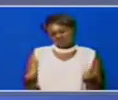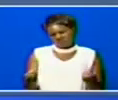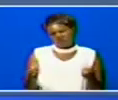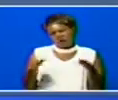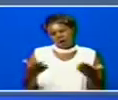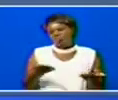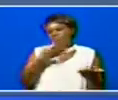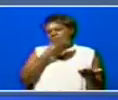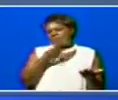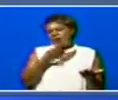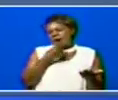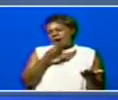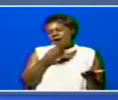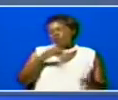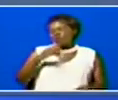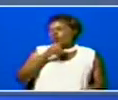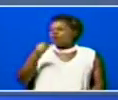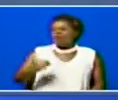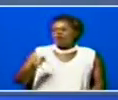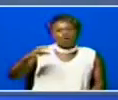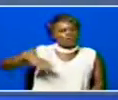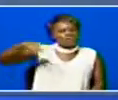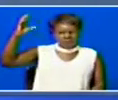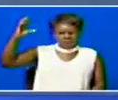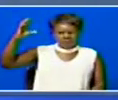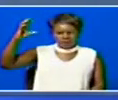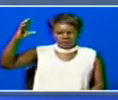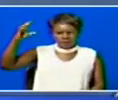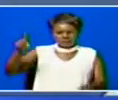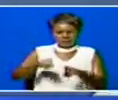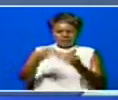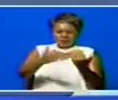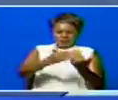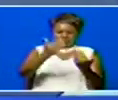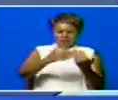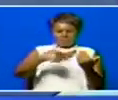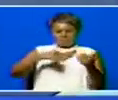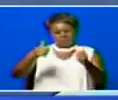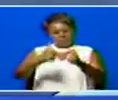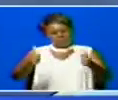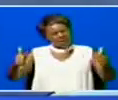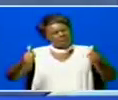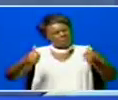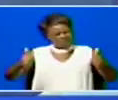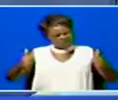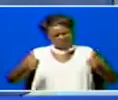ule jamaa alikuwa amenizidi umri and then alikuwa amenishughulikia. Alikuwa take care of me